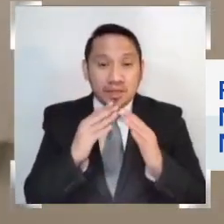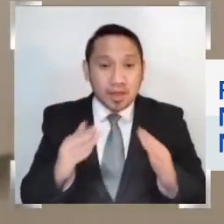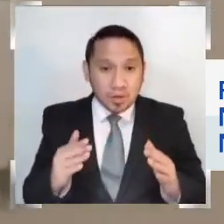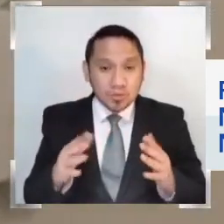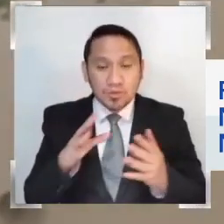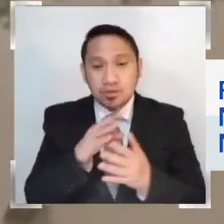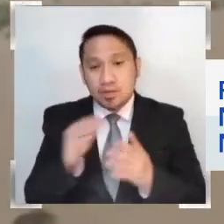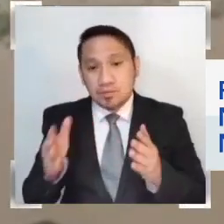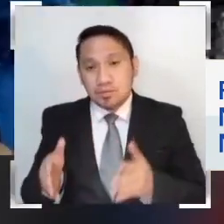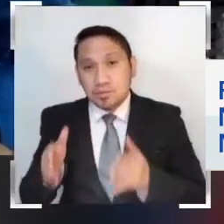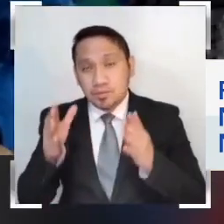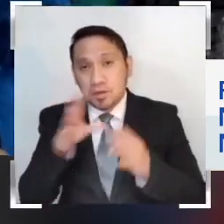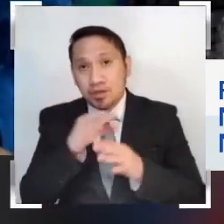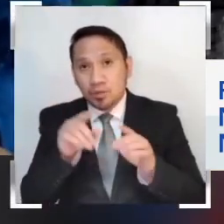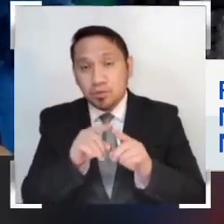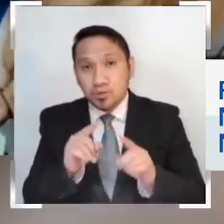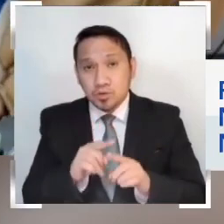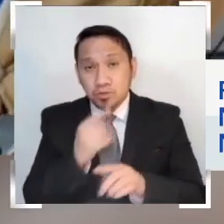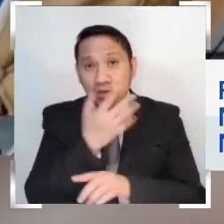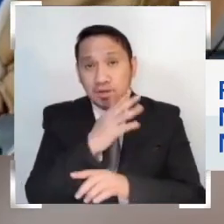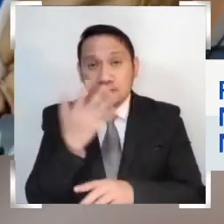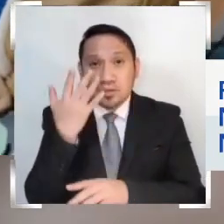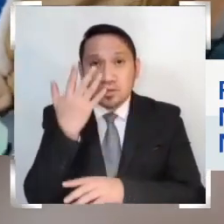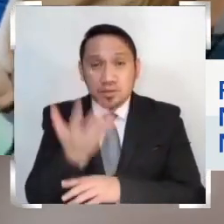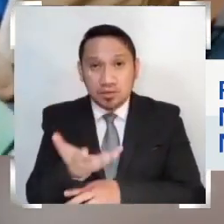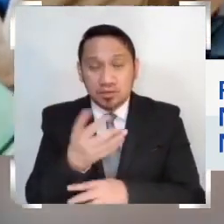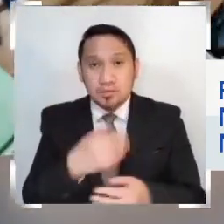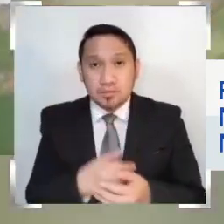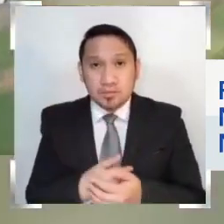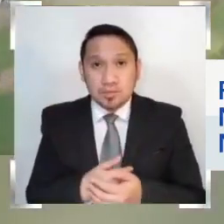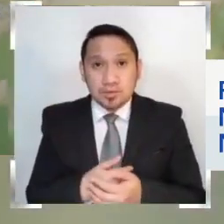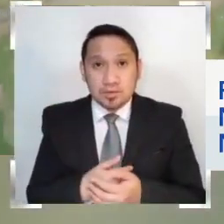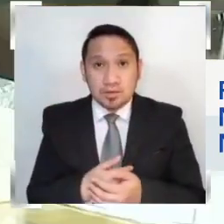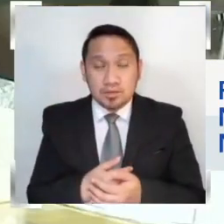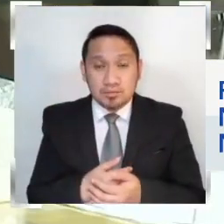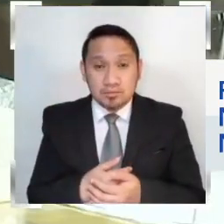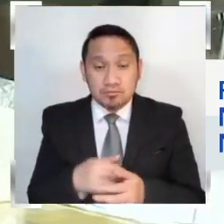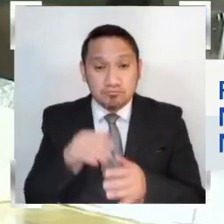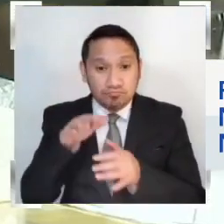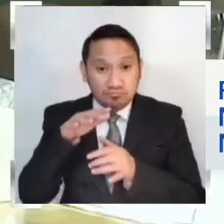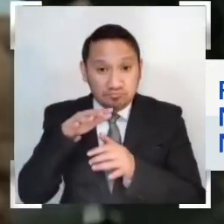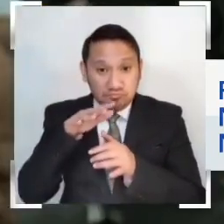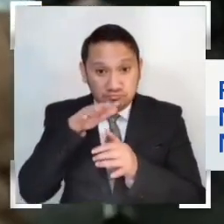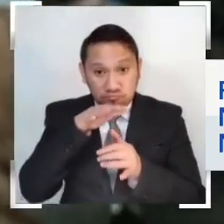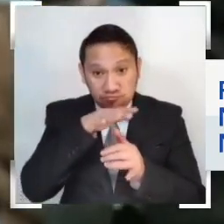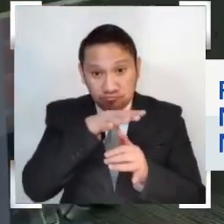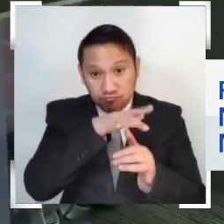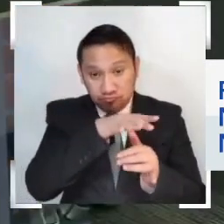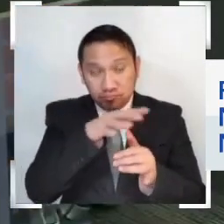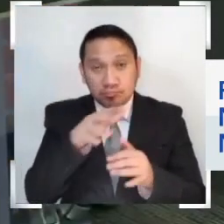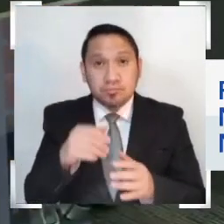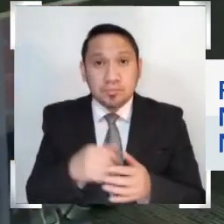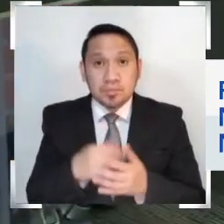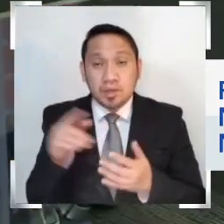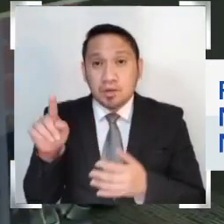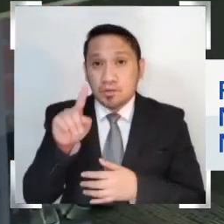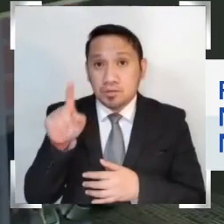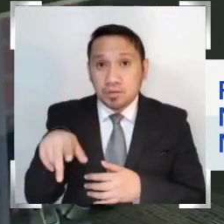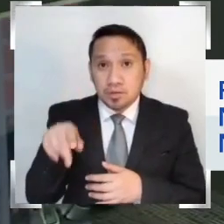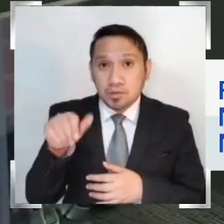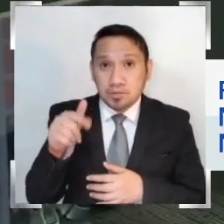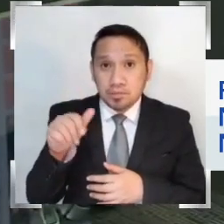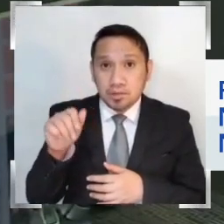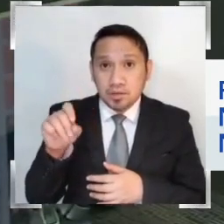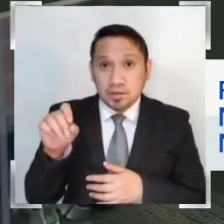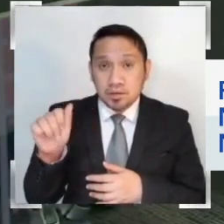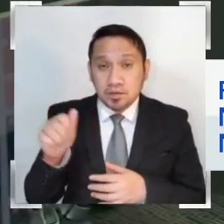nagtumba ang puno. Bago ang aerial inspection na ito ni Pangulong Bongbong Marcos, natanong niya ang pag-asa sa briefing ng National Disaster